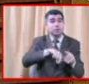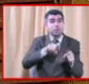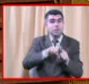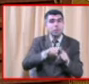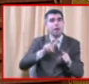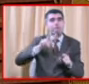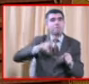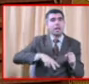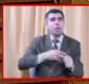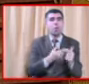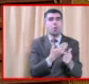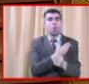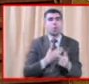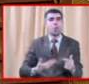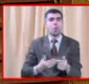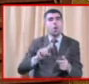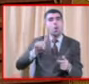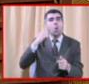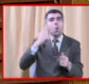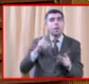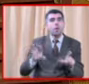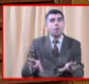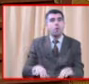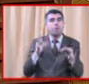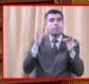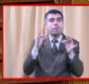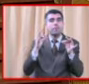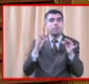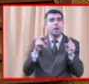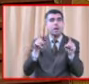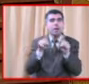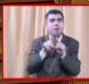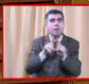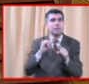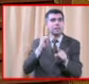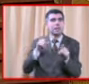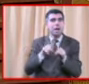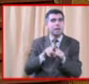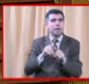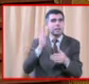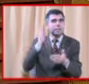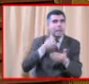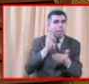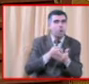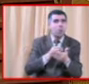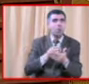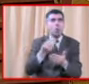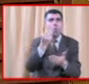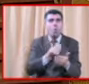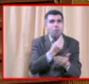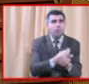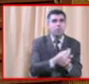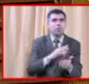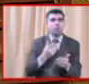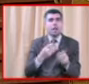الحكومه. النوع الاول هو الارهاب والترهيب الممارس ضد التلاميذ،